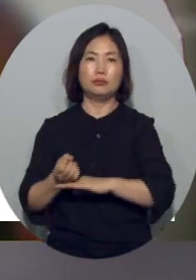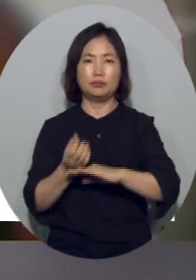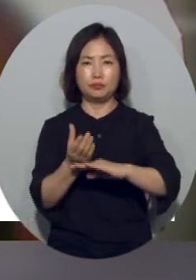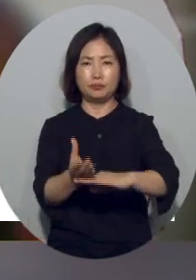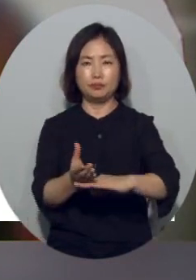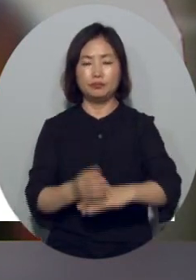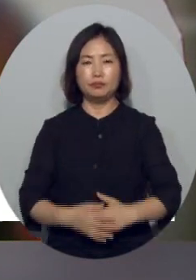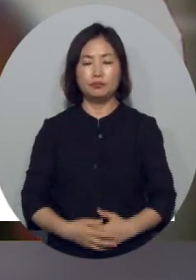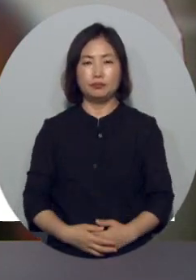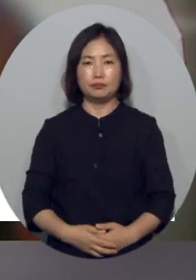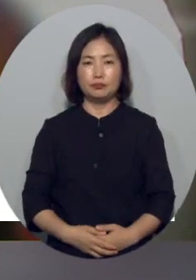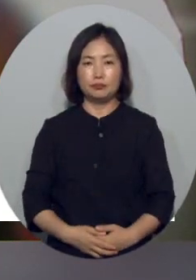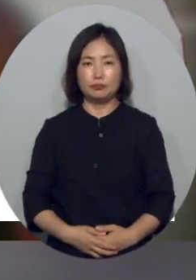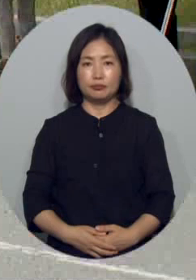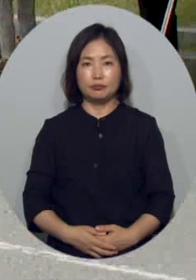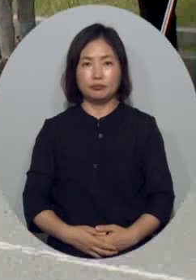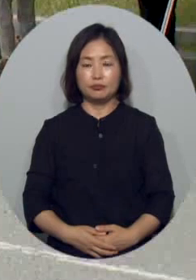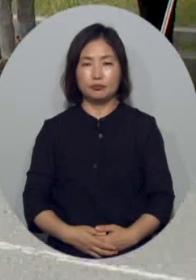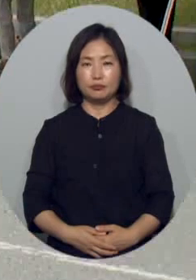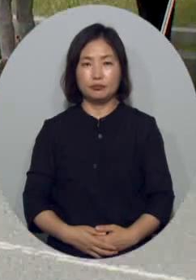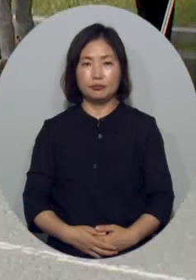기자가 전해드립니다.